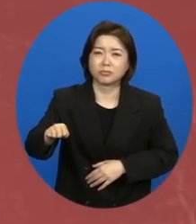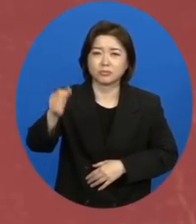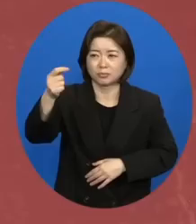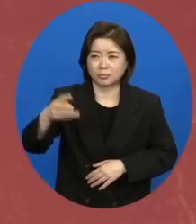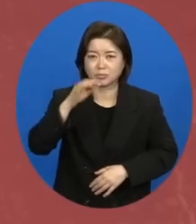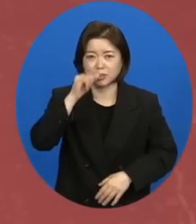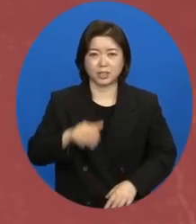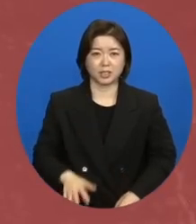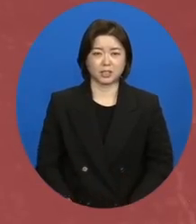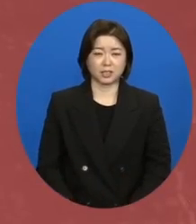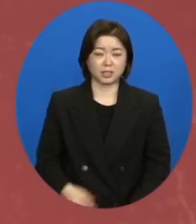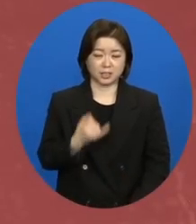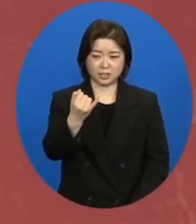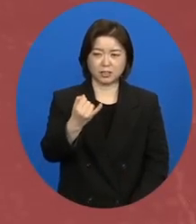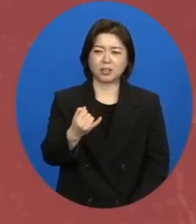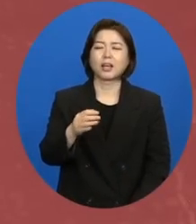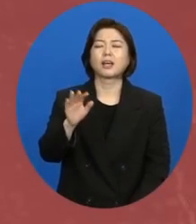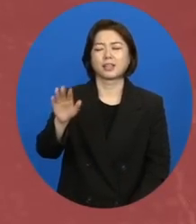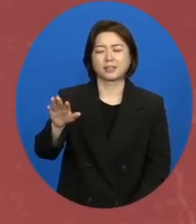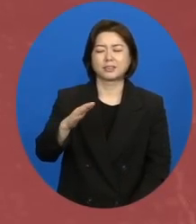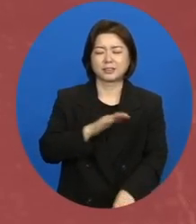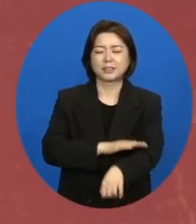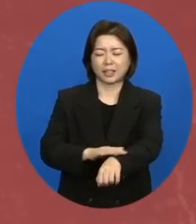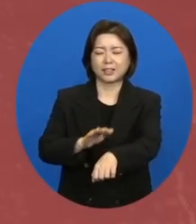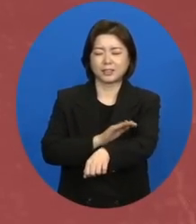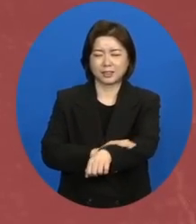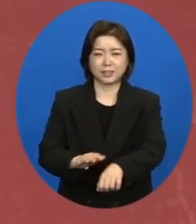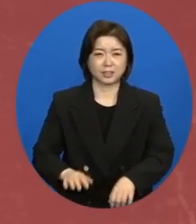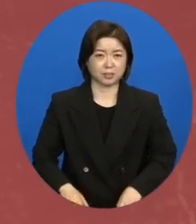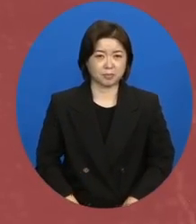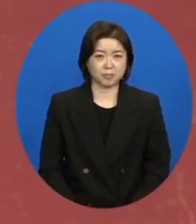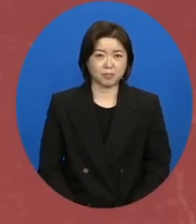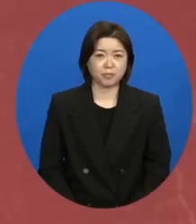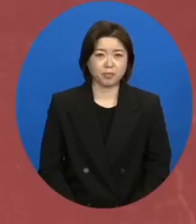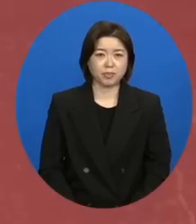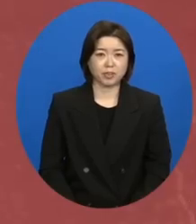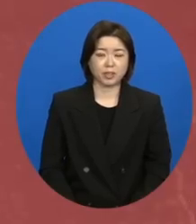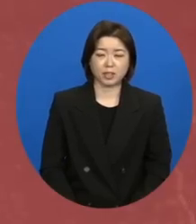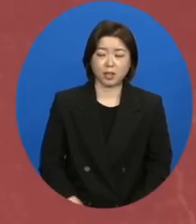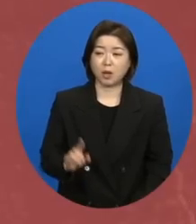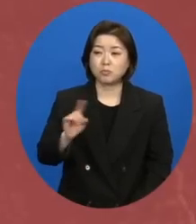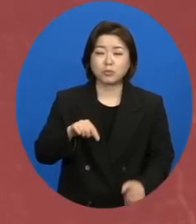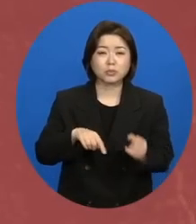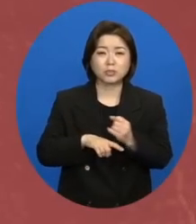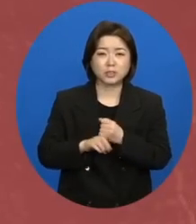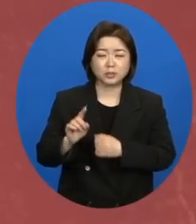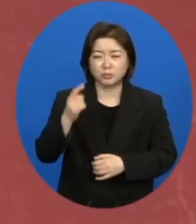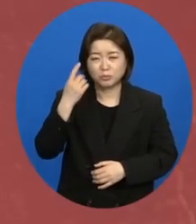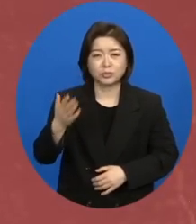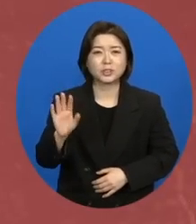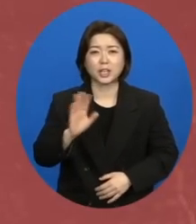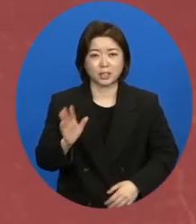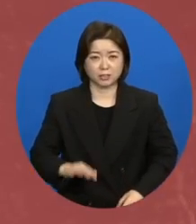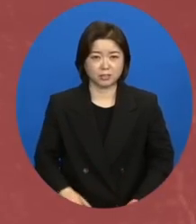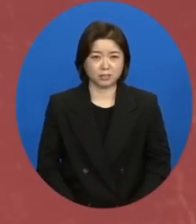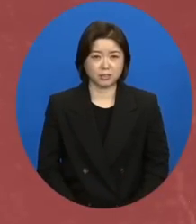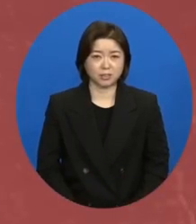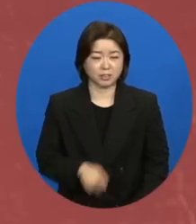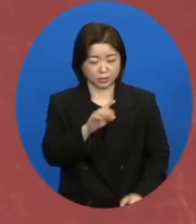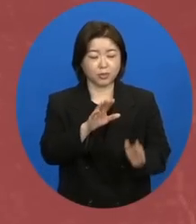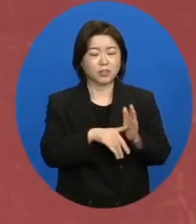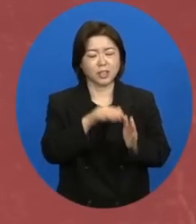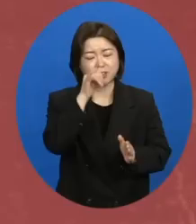아유 그래 잘했어. 뭐 때문에 묻진 않아서 감사해요. 뭐 때문에 묻냐? 그래도